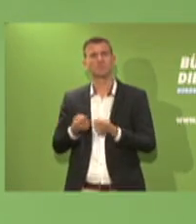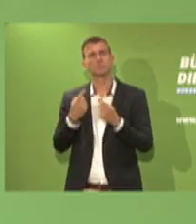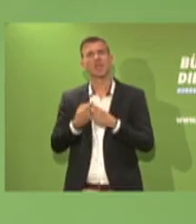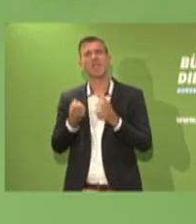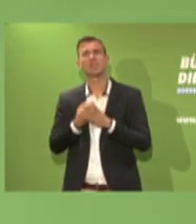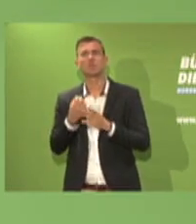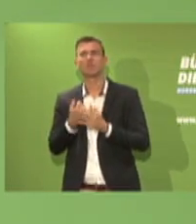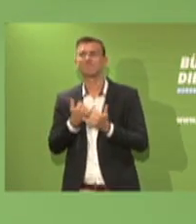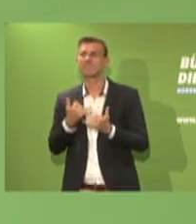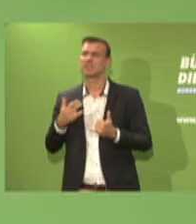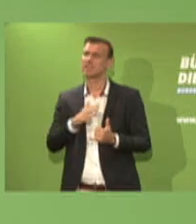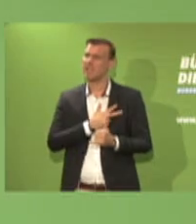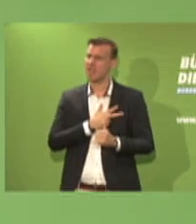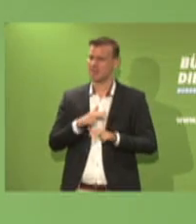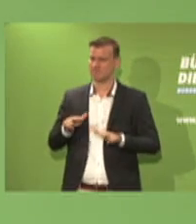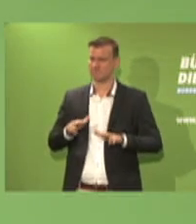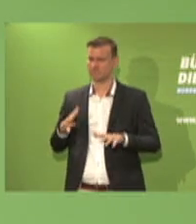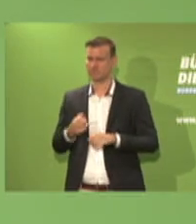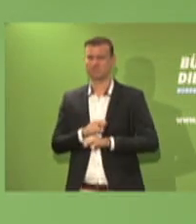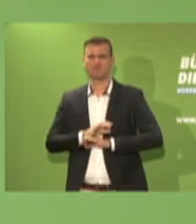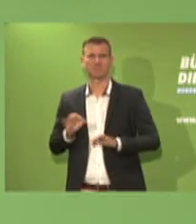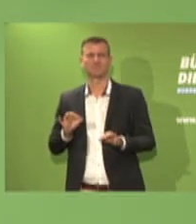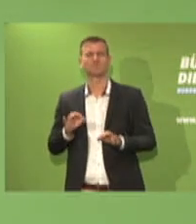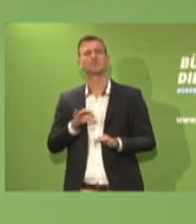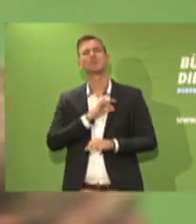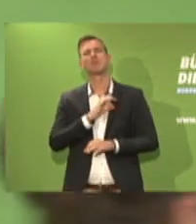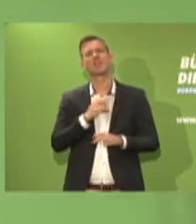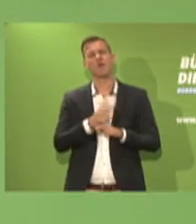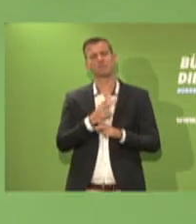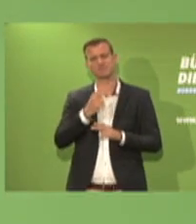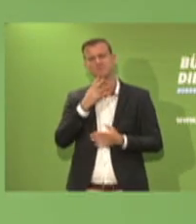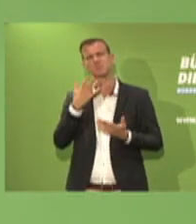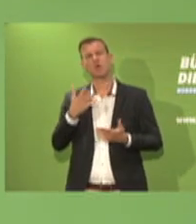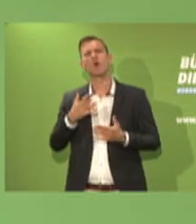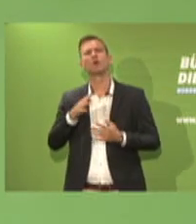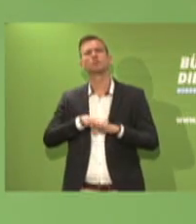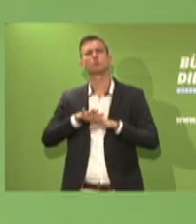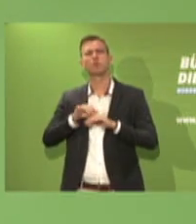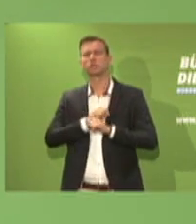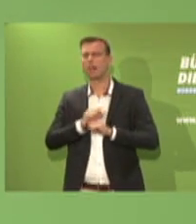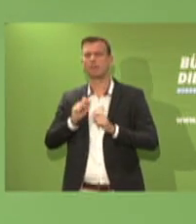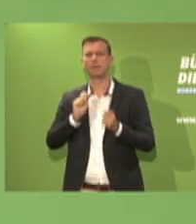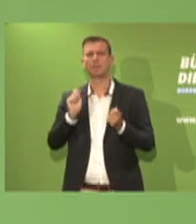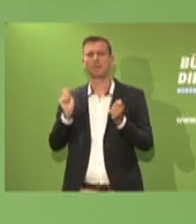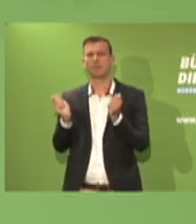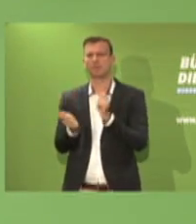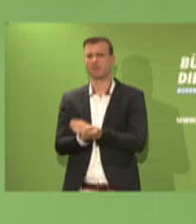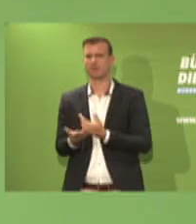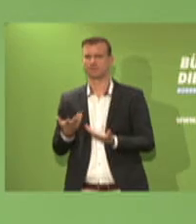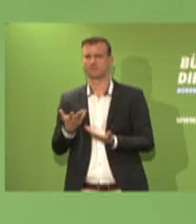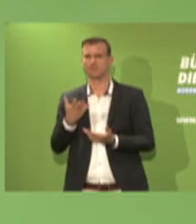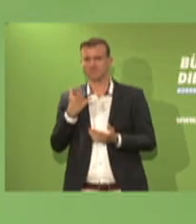zu realisieren. Die Partei sieht sich einerseits schnell wachsenden Strukturen gegenüber, die sich schon in sich